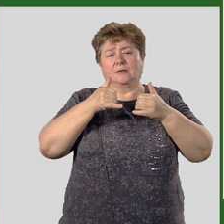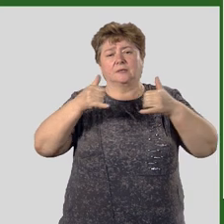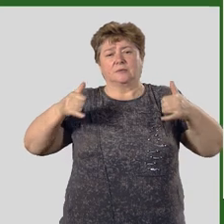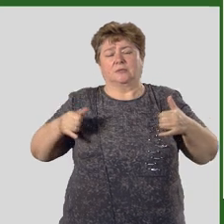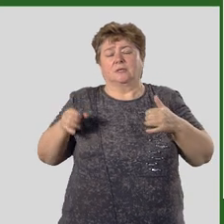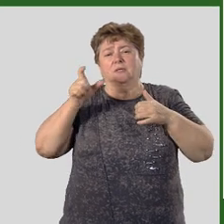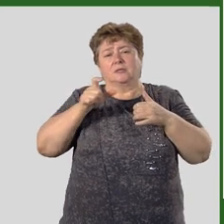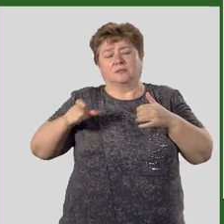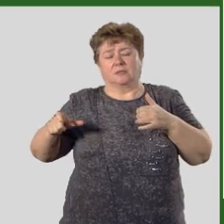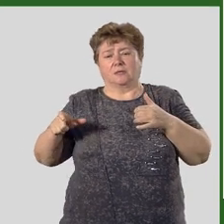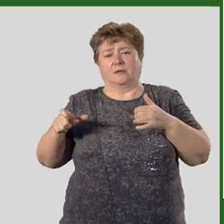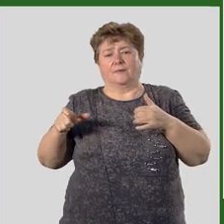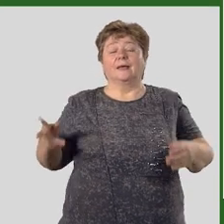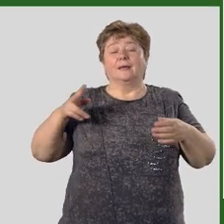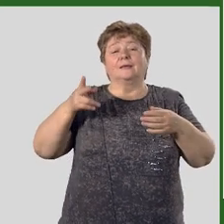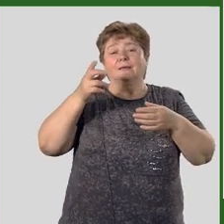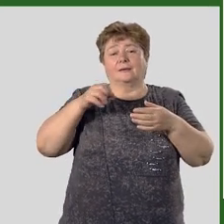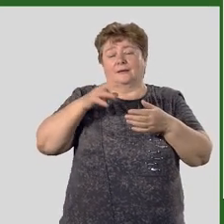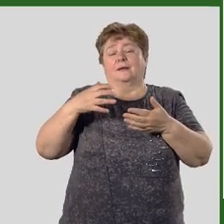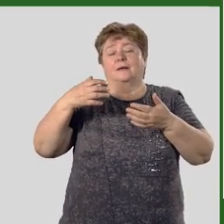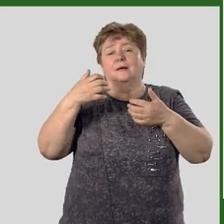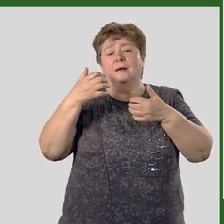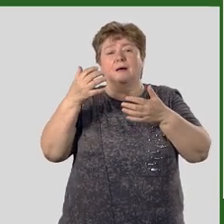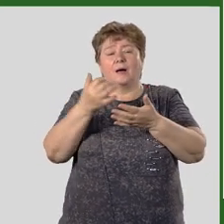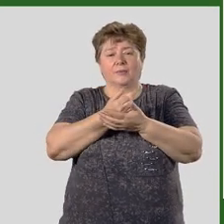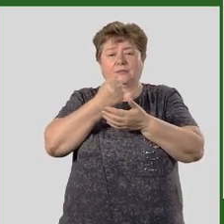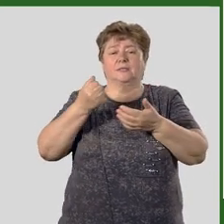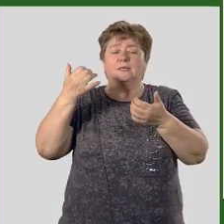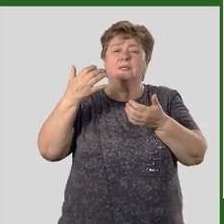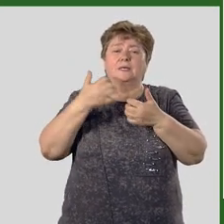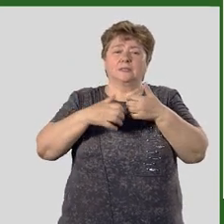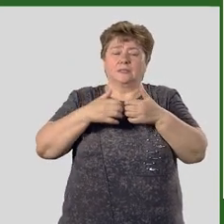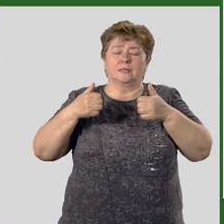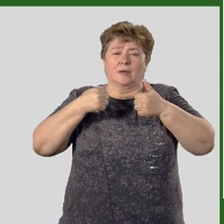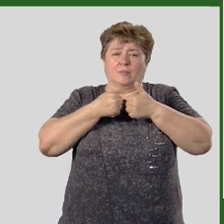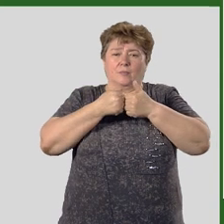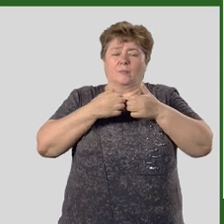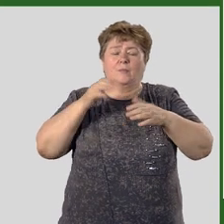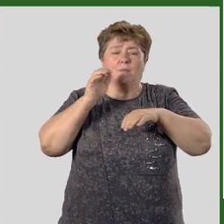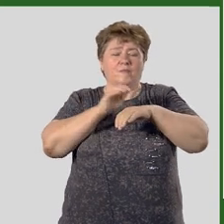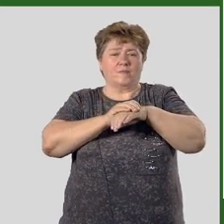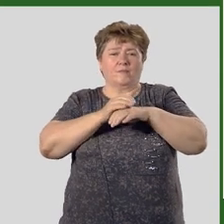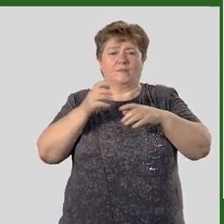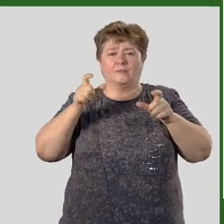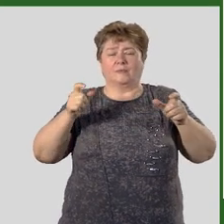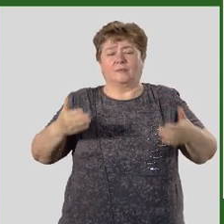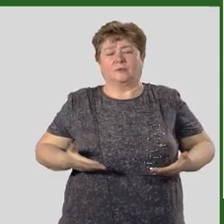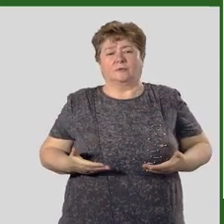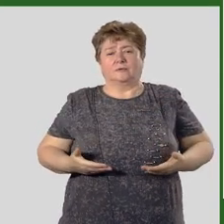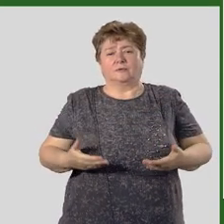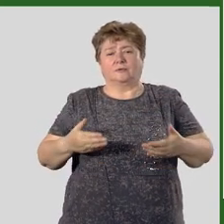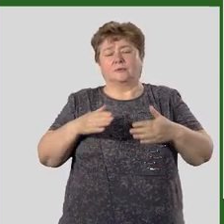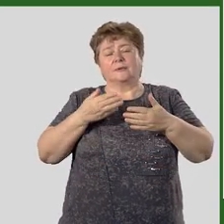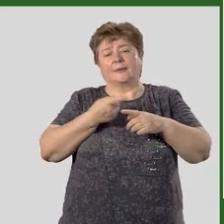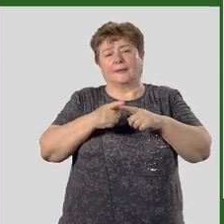размещения населения. Для определения средней плотности населения показатель количества населения, проживающего